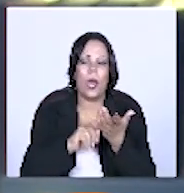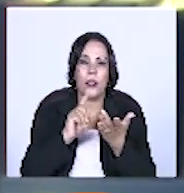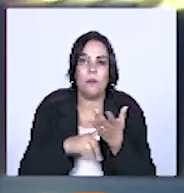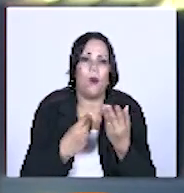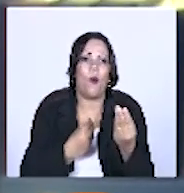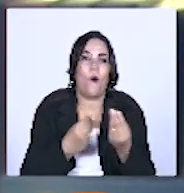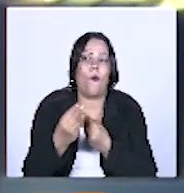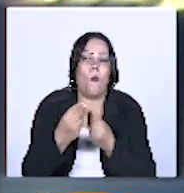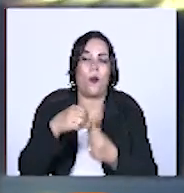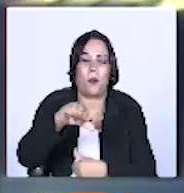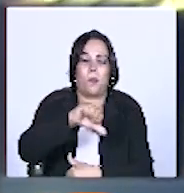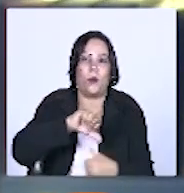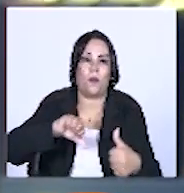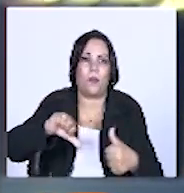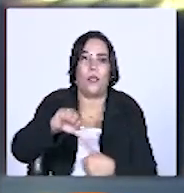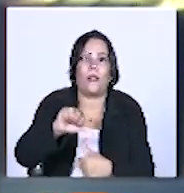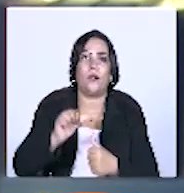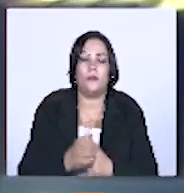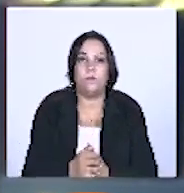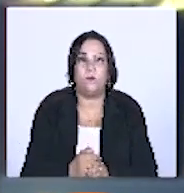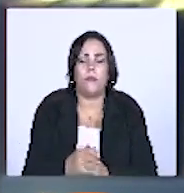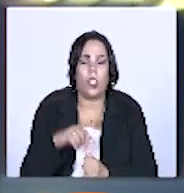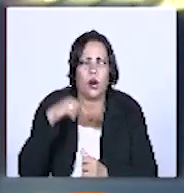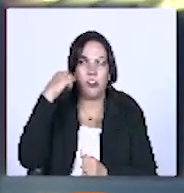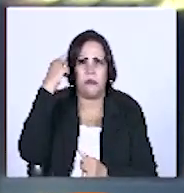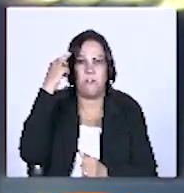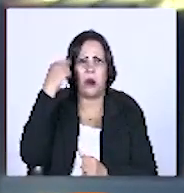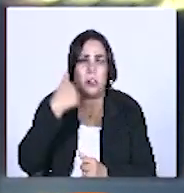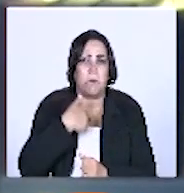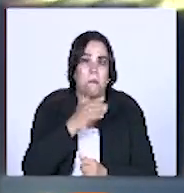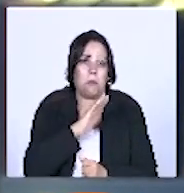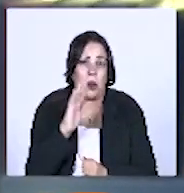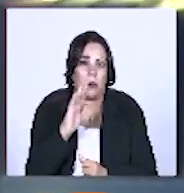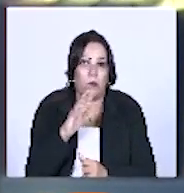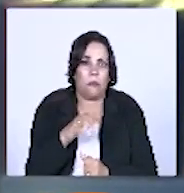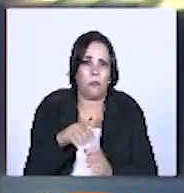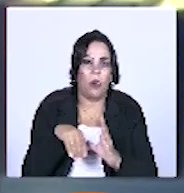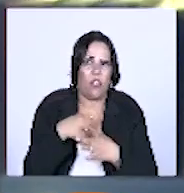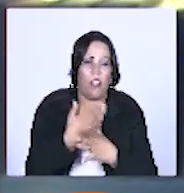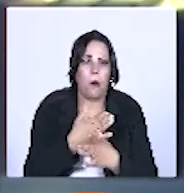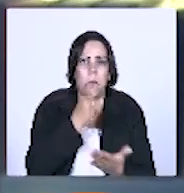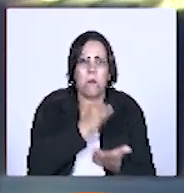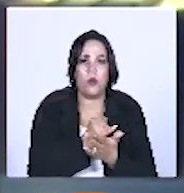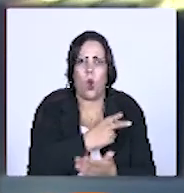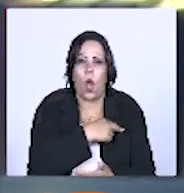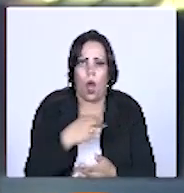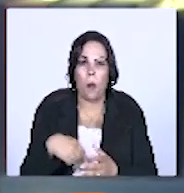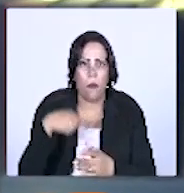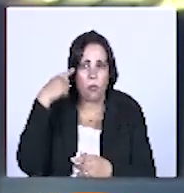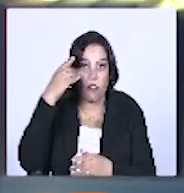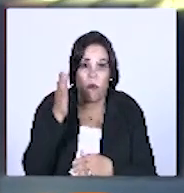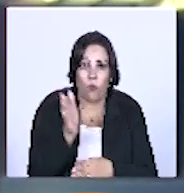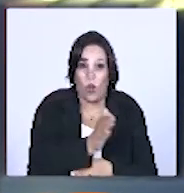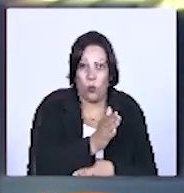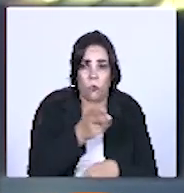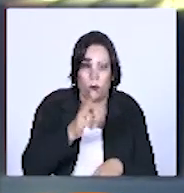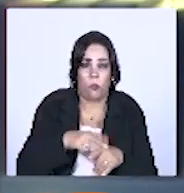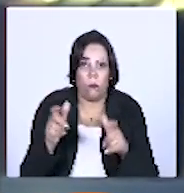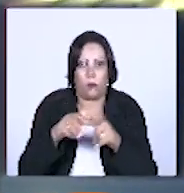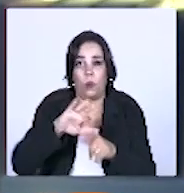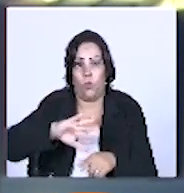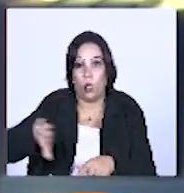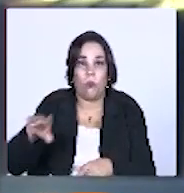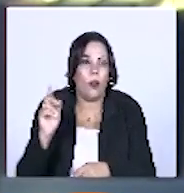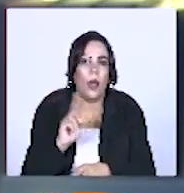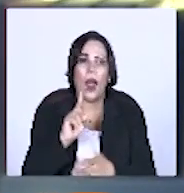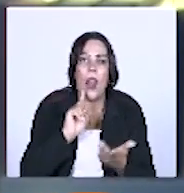متبادل وليس فقط تصورات مغلقه من جانب السلطه وتصورات اخرى من جانب المجتمع يعني